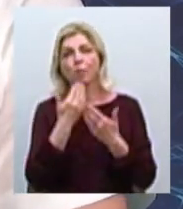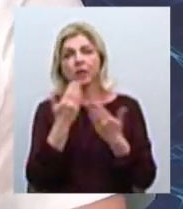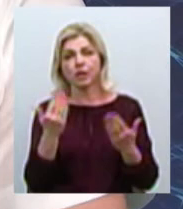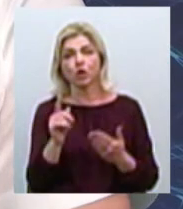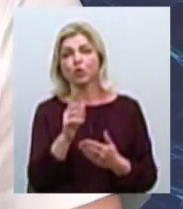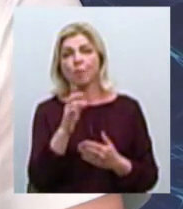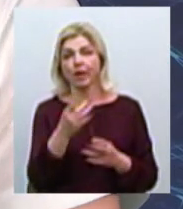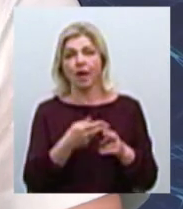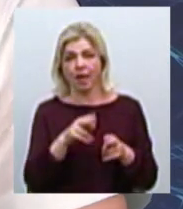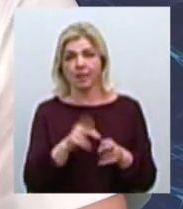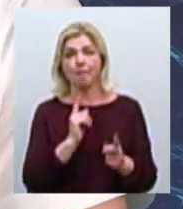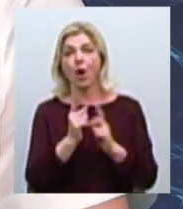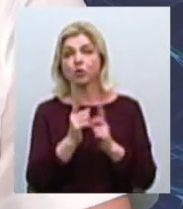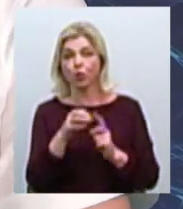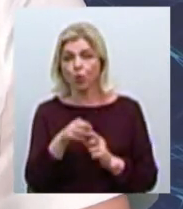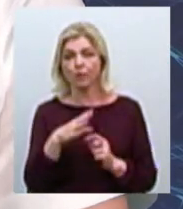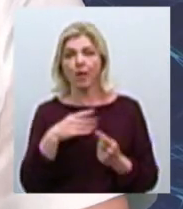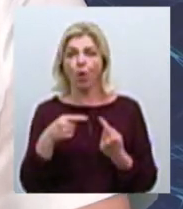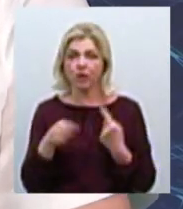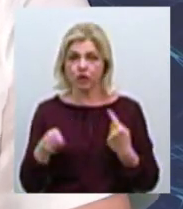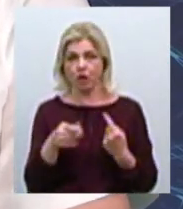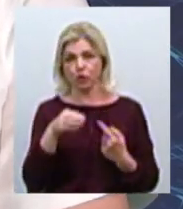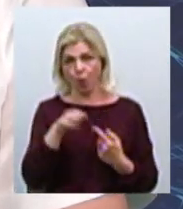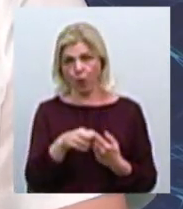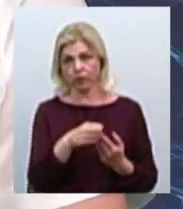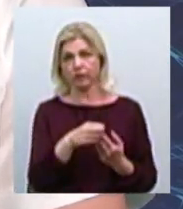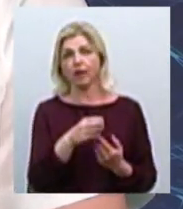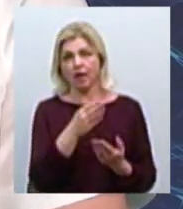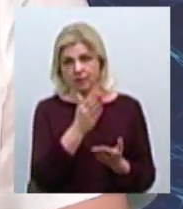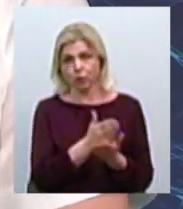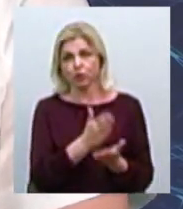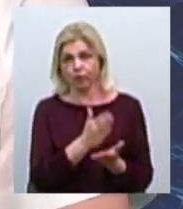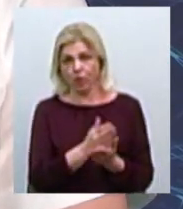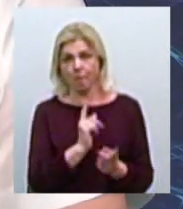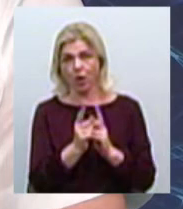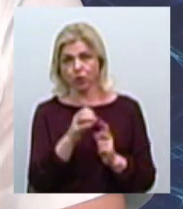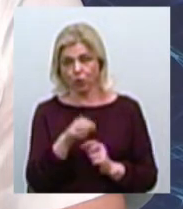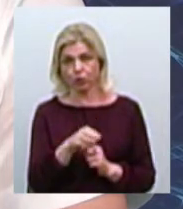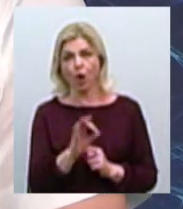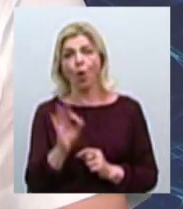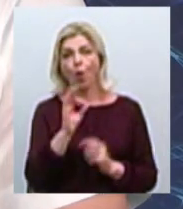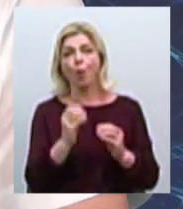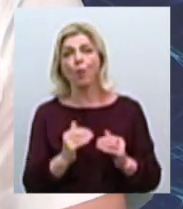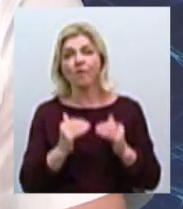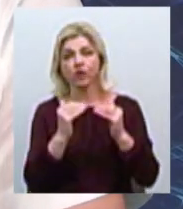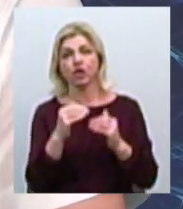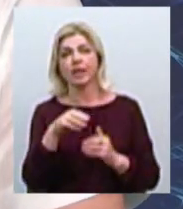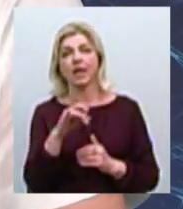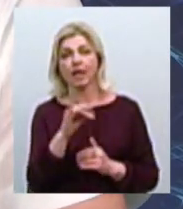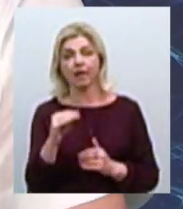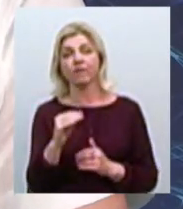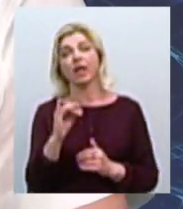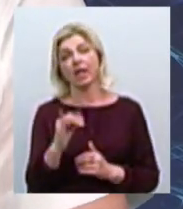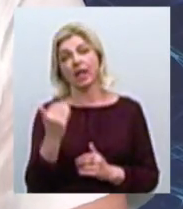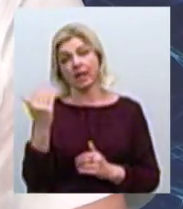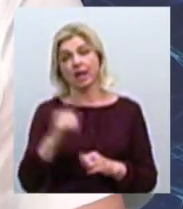отличался кардинально от существующих маршрутов. По поводу повышения тарифа и их страйков,